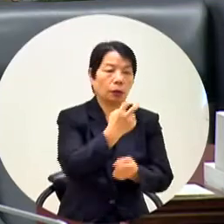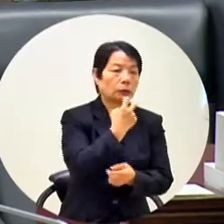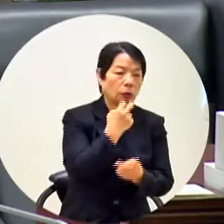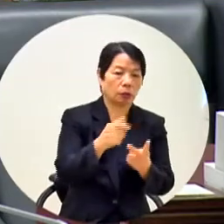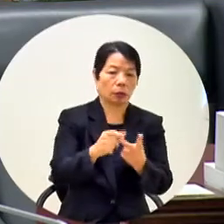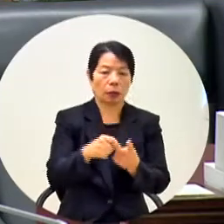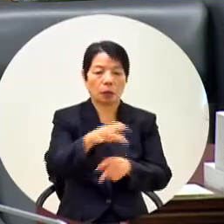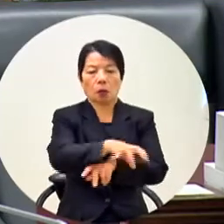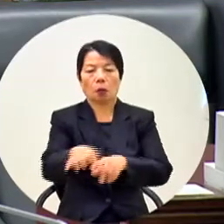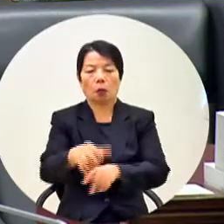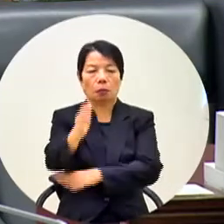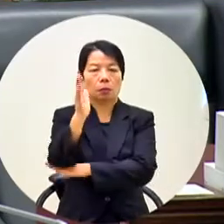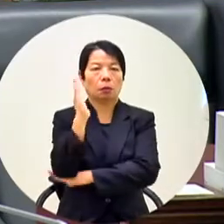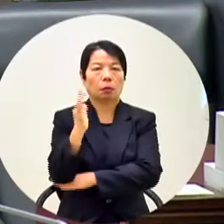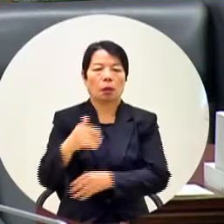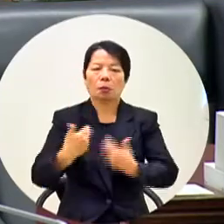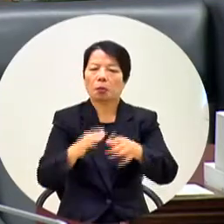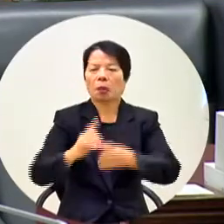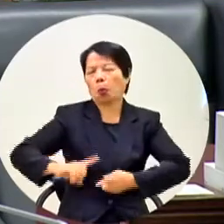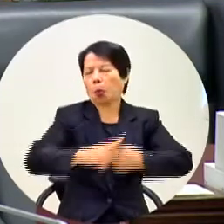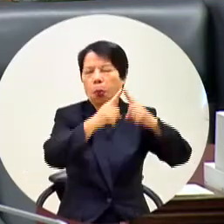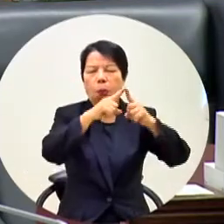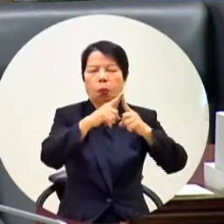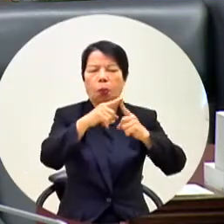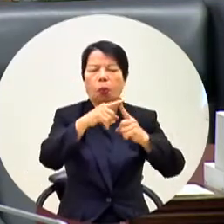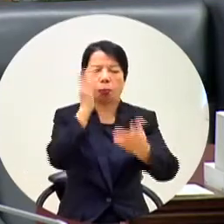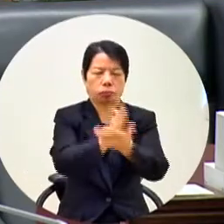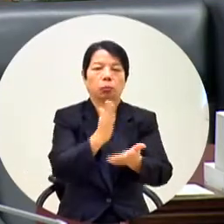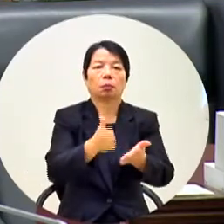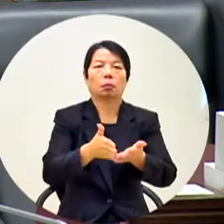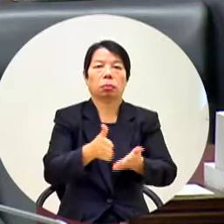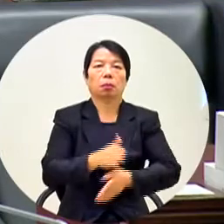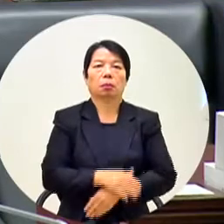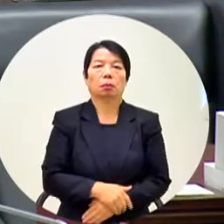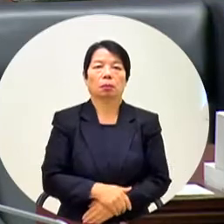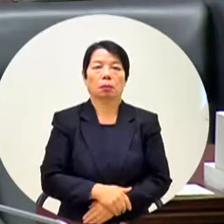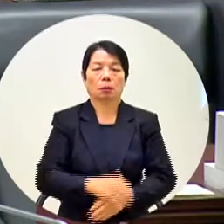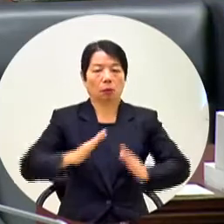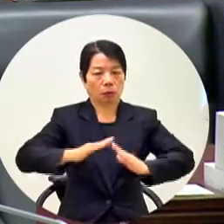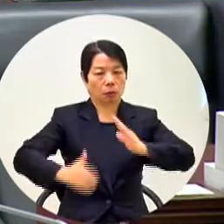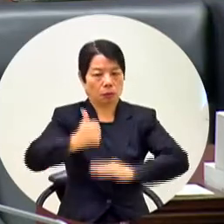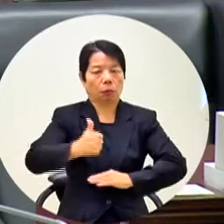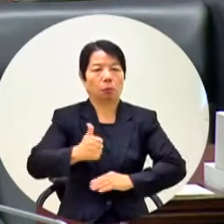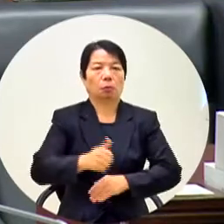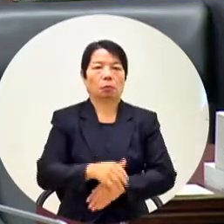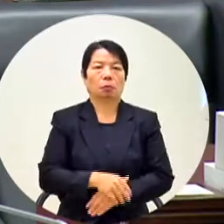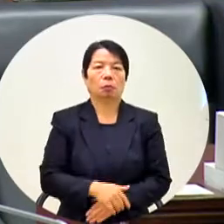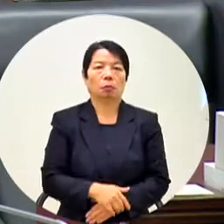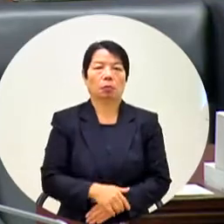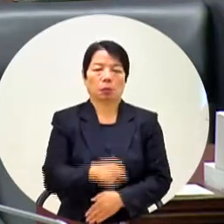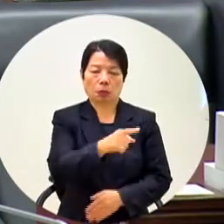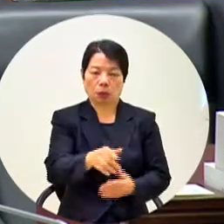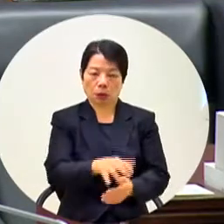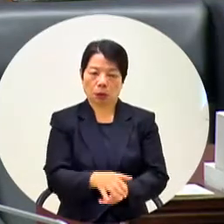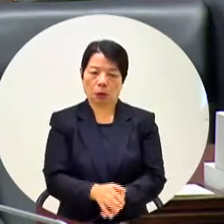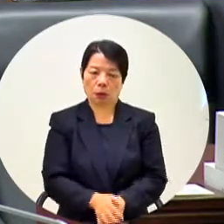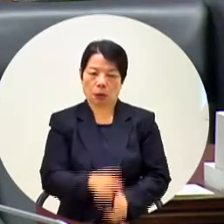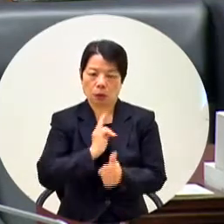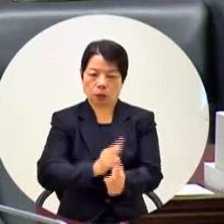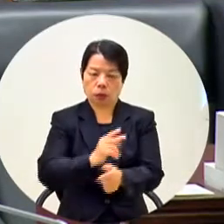个议题唔好阁吵。我希望市长好好啊，要求咱的局